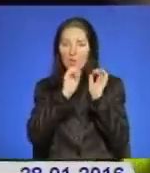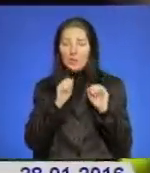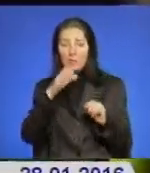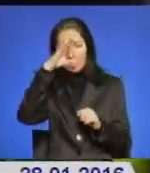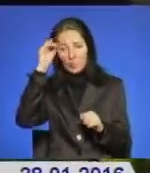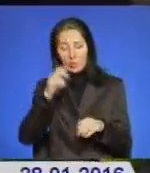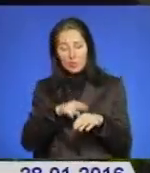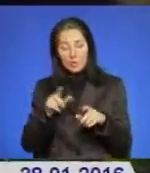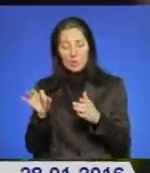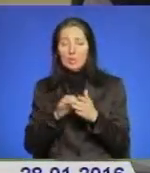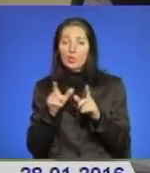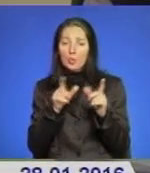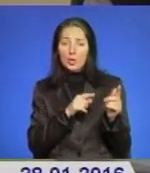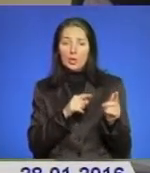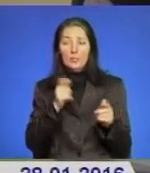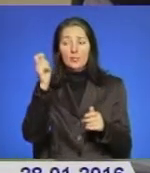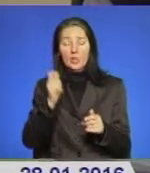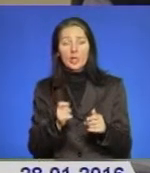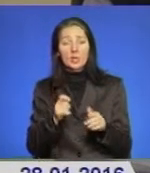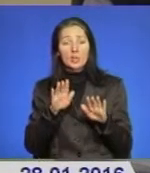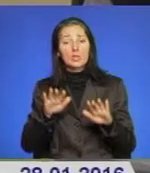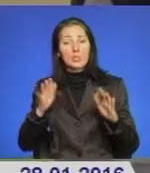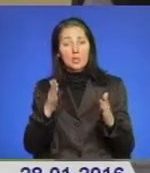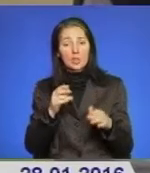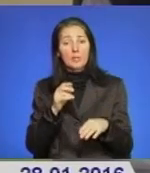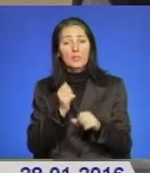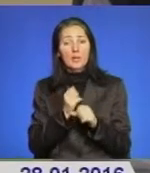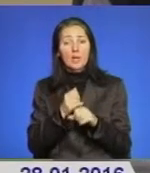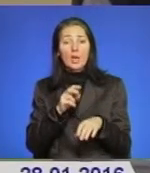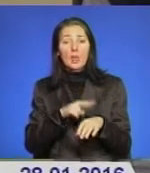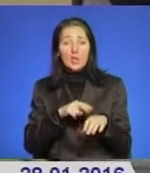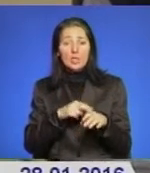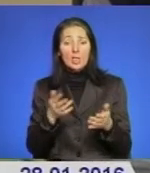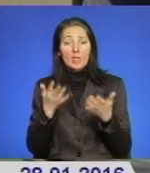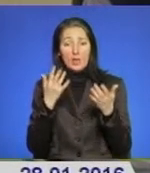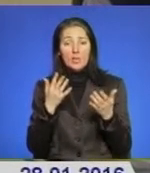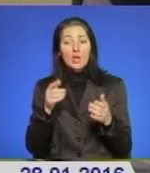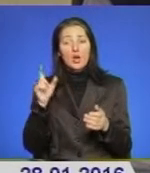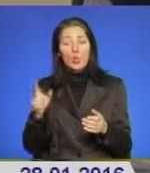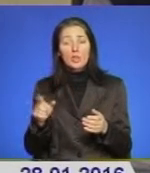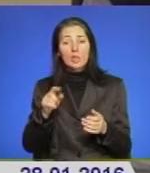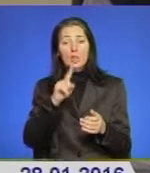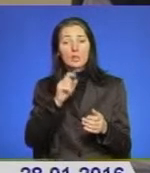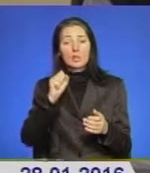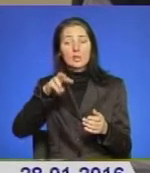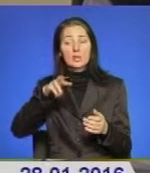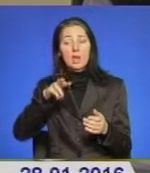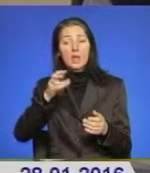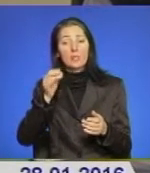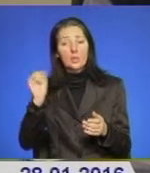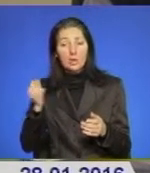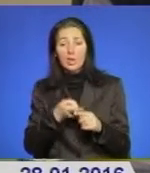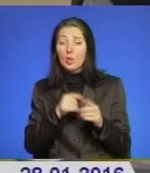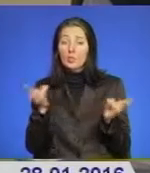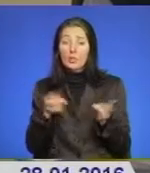виїхали на виклик. Прибувши на місце події, працівники слідчо-оперативної групи виявили громадянина Замбії, який потребував допомоги працівників